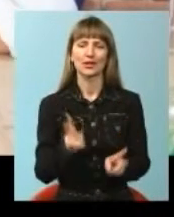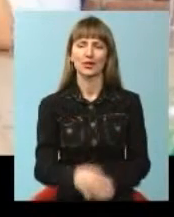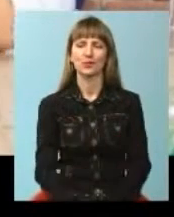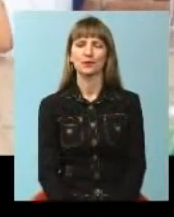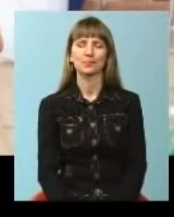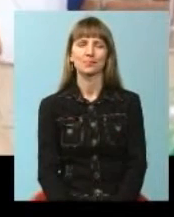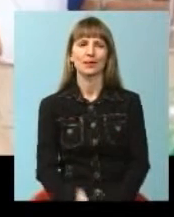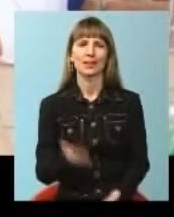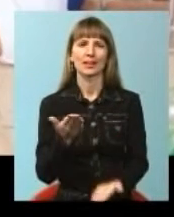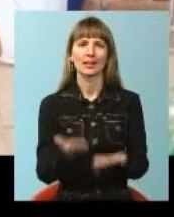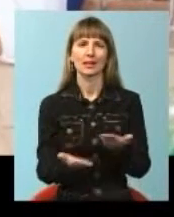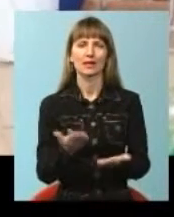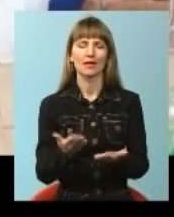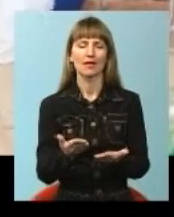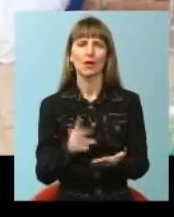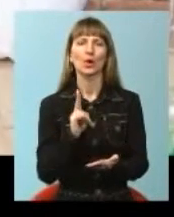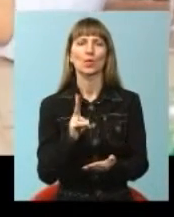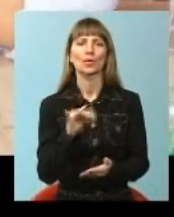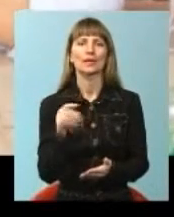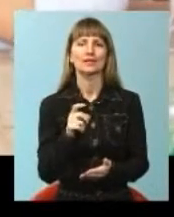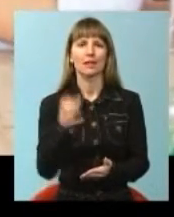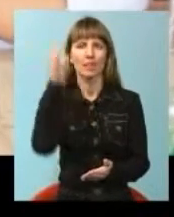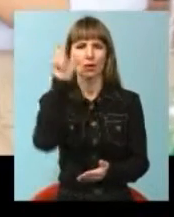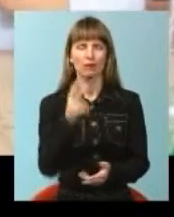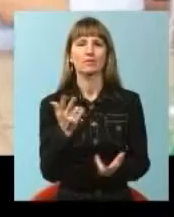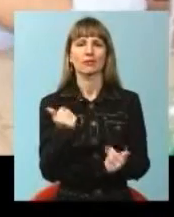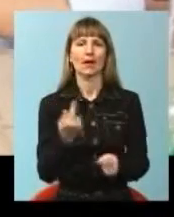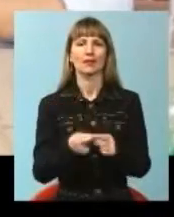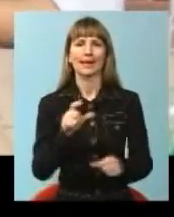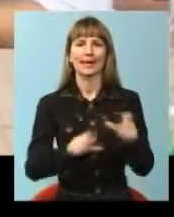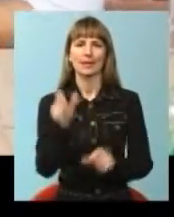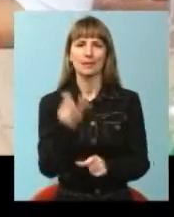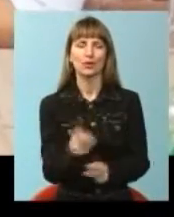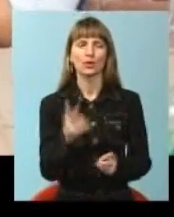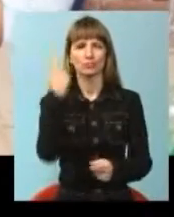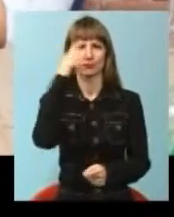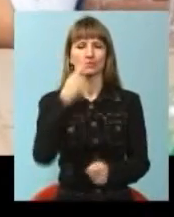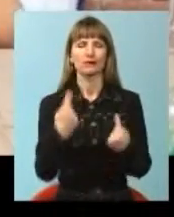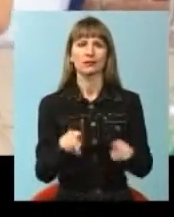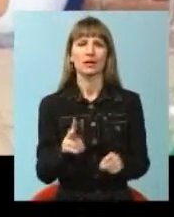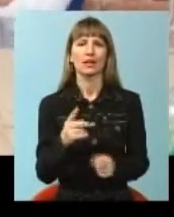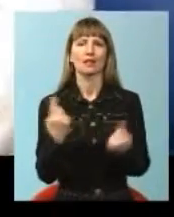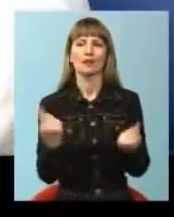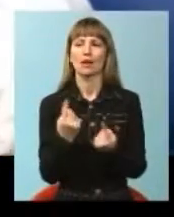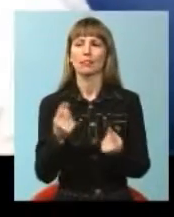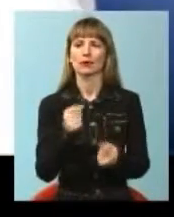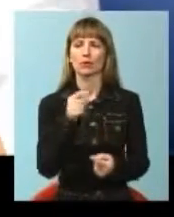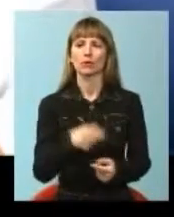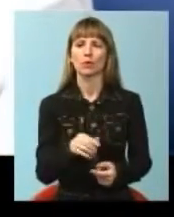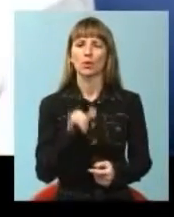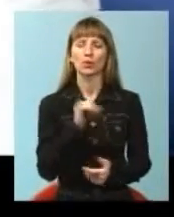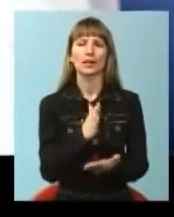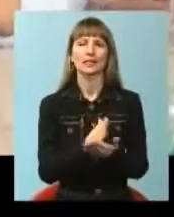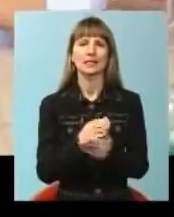знаю, мабуть, великий науковець. Точно, це хімік такий науковець, який її вигадав. І відрізняється вона від звичайної колби тим, що в неї є